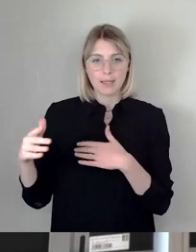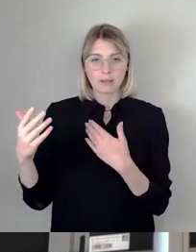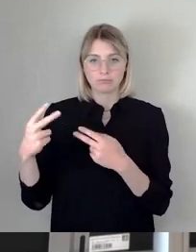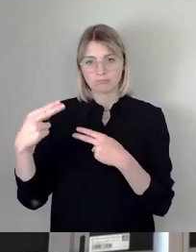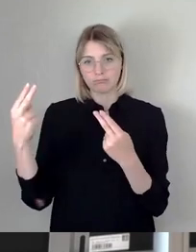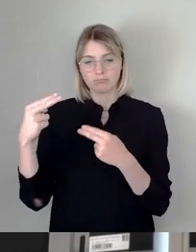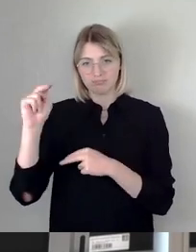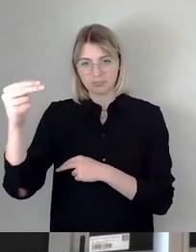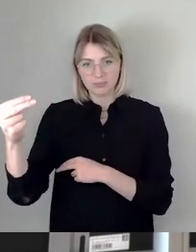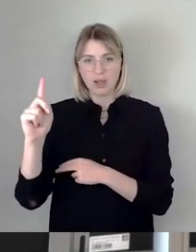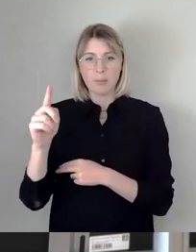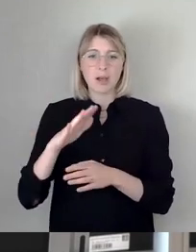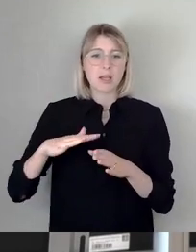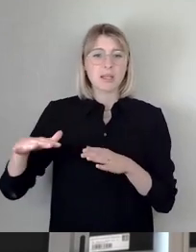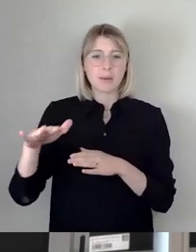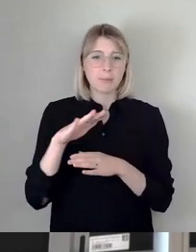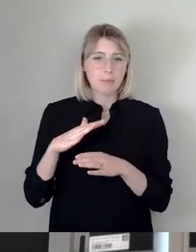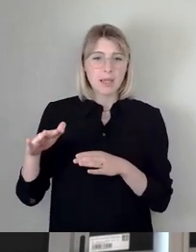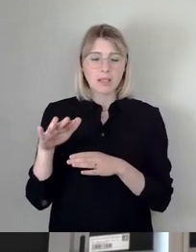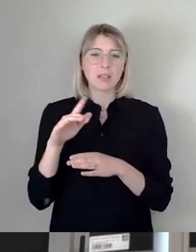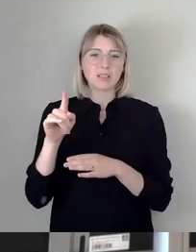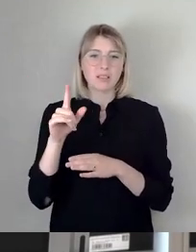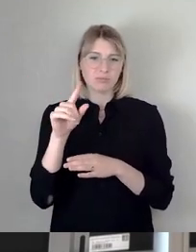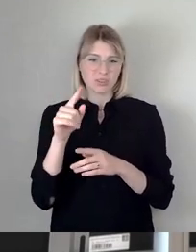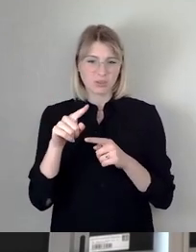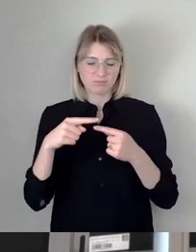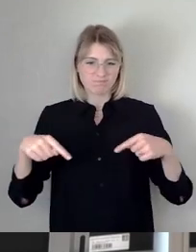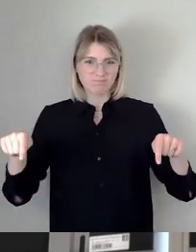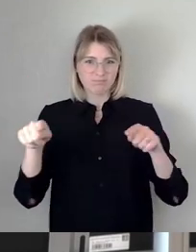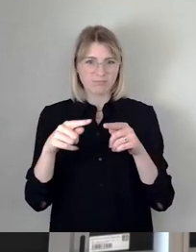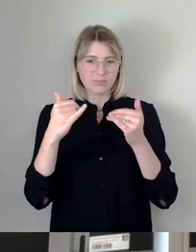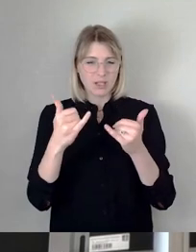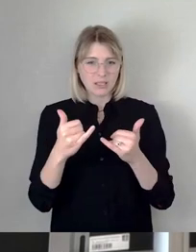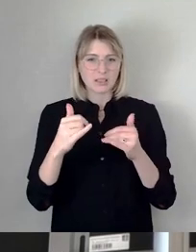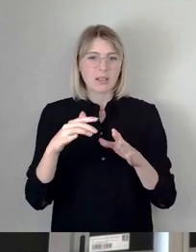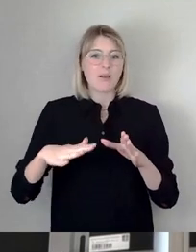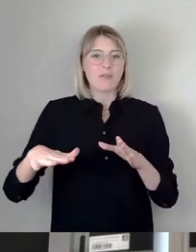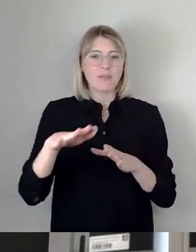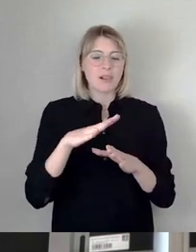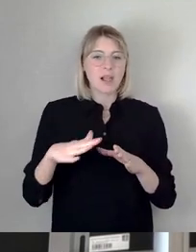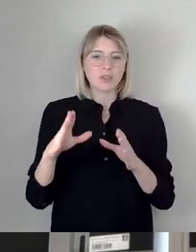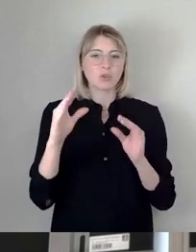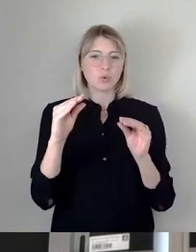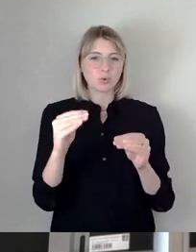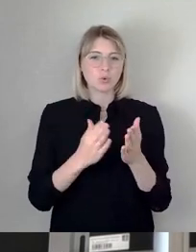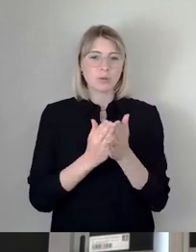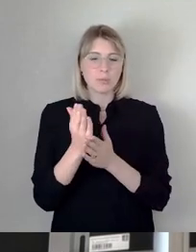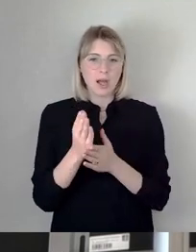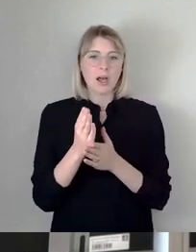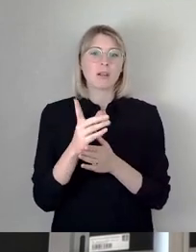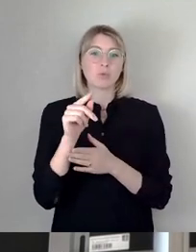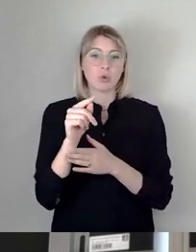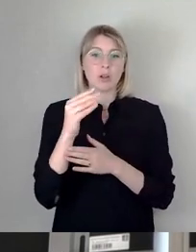seinem Gebietsumgriff ein Areal, was laut derzeitigen Flächennutzungsplan als Wohngebiet mit hoher Wohndichte wiederum ausgewiesen